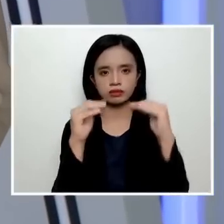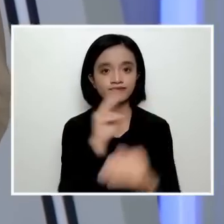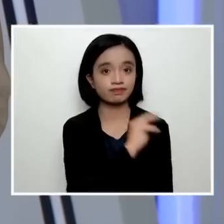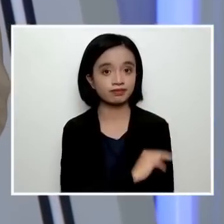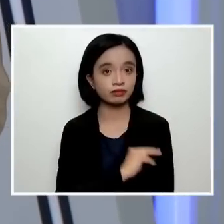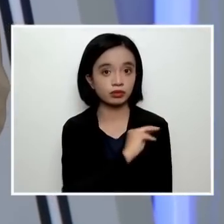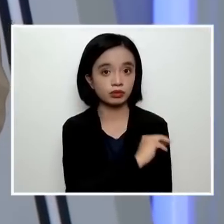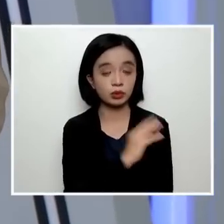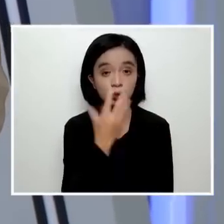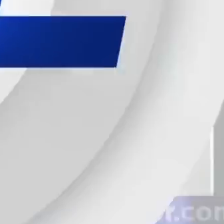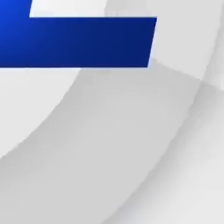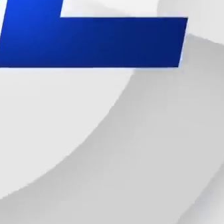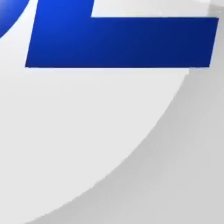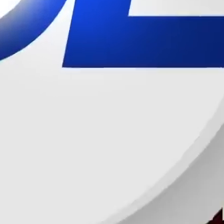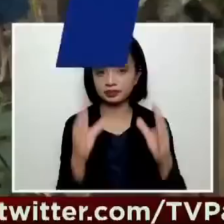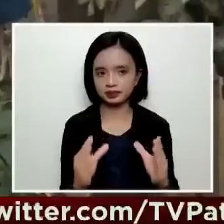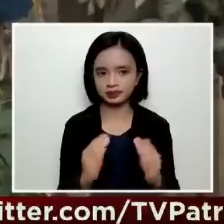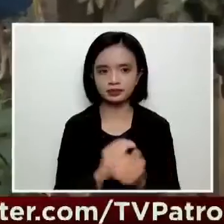Arap Perez.